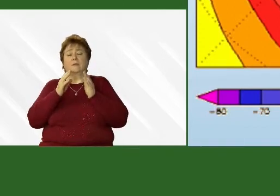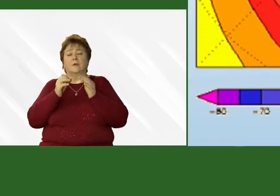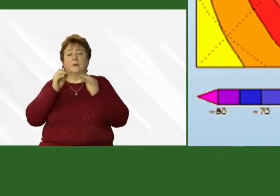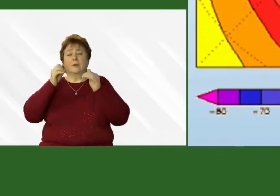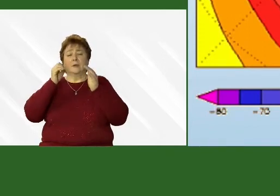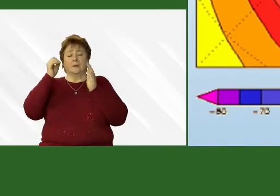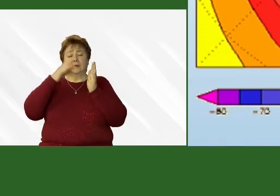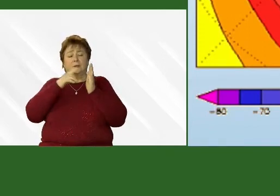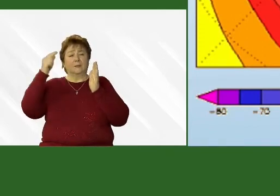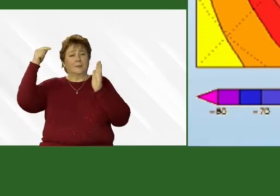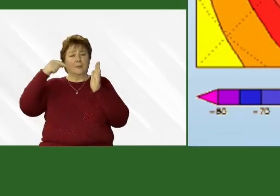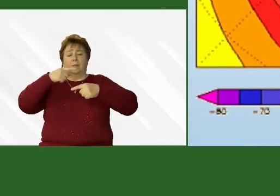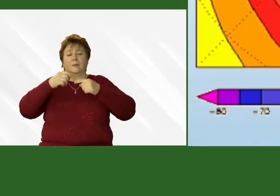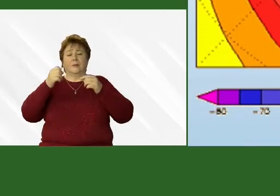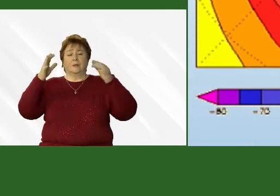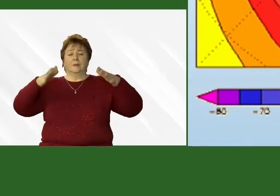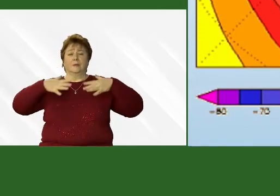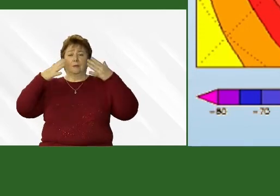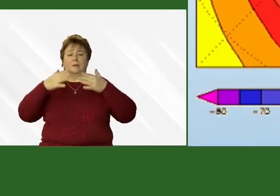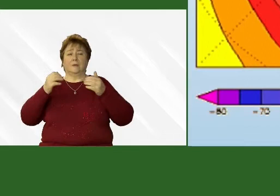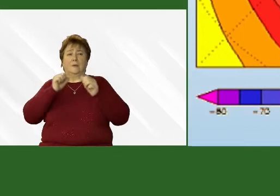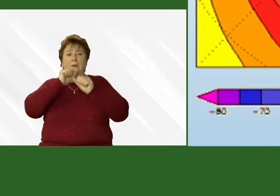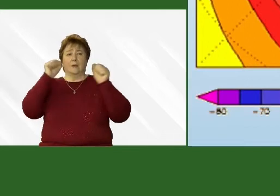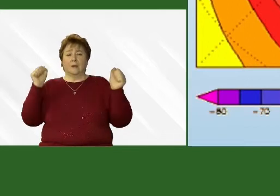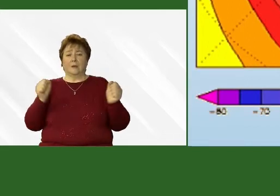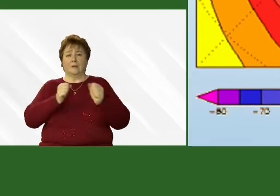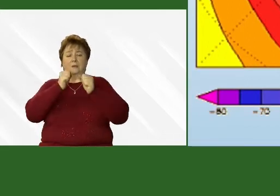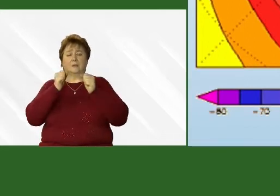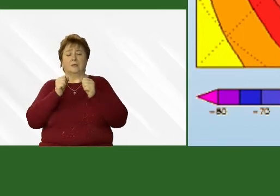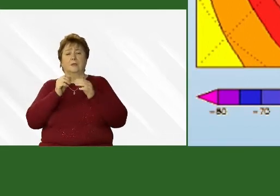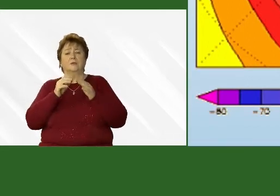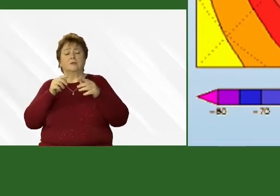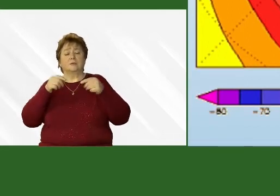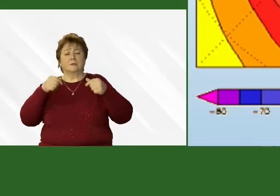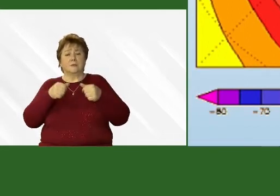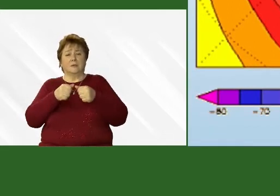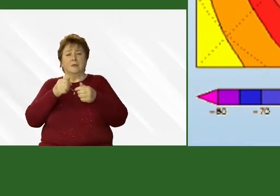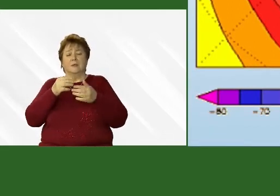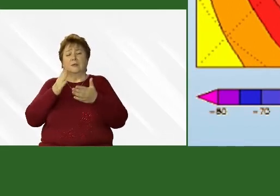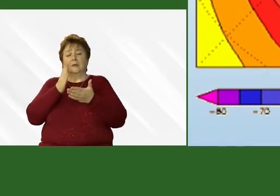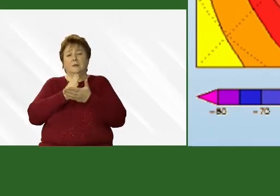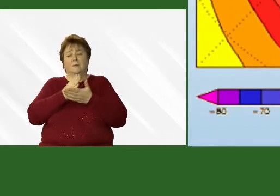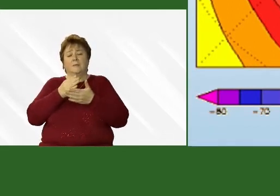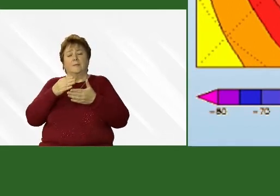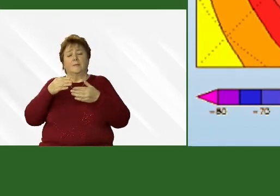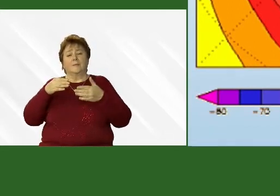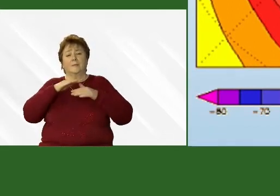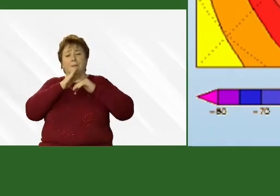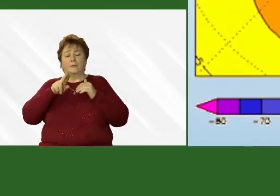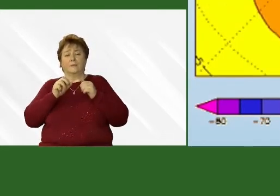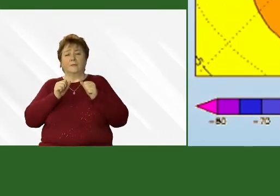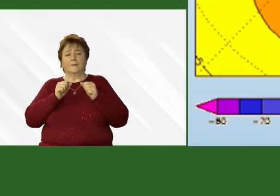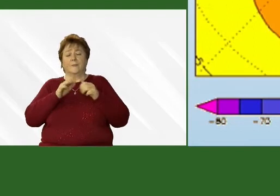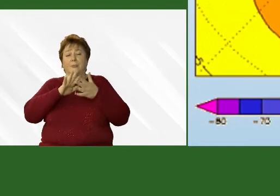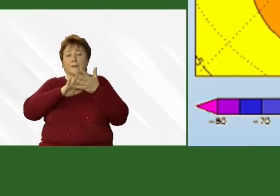поверхностью обратно в атмосферу. Охлаждающее воздействие на климат материка оказывает и материковое оледенение.